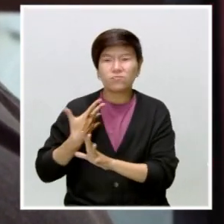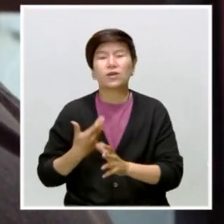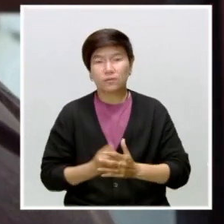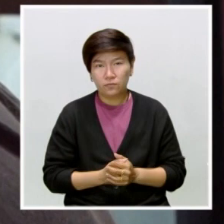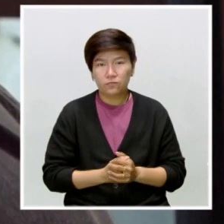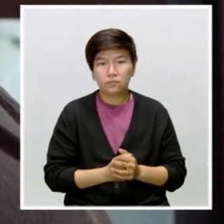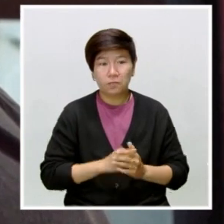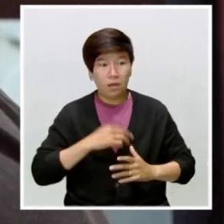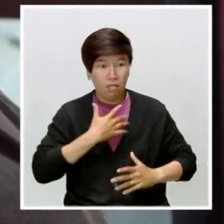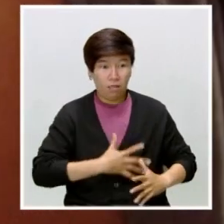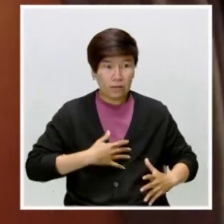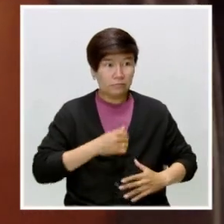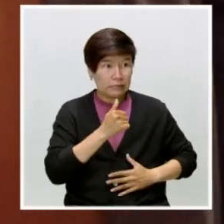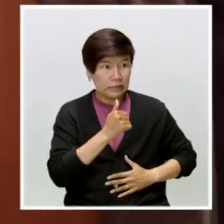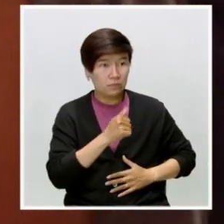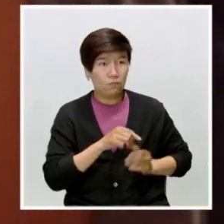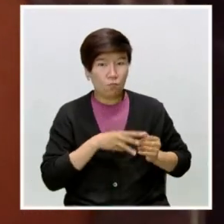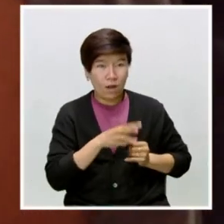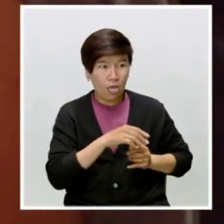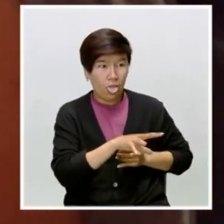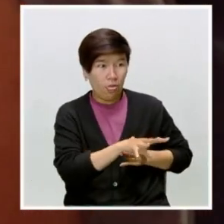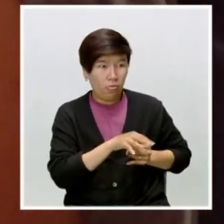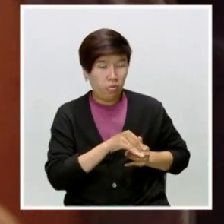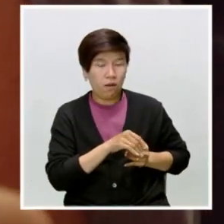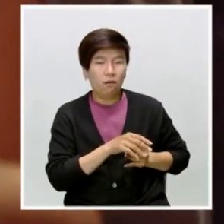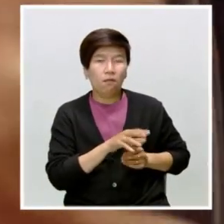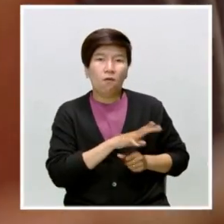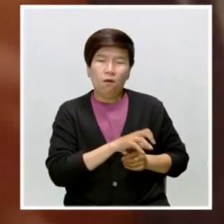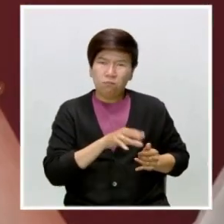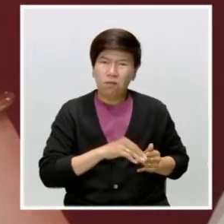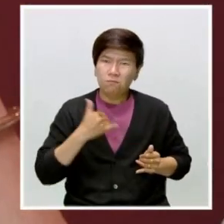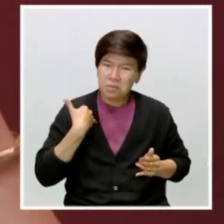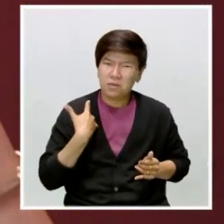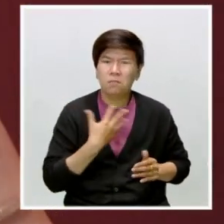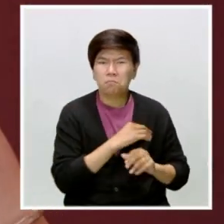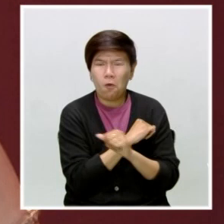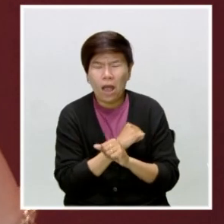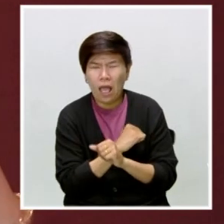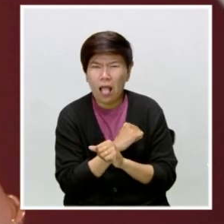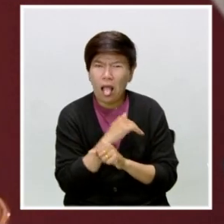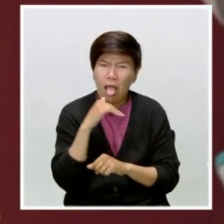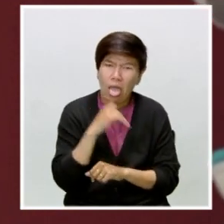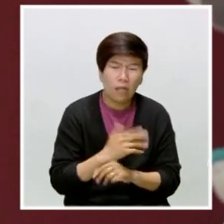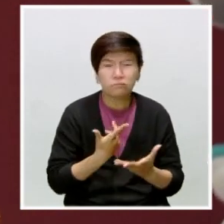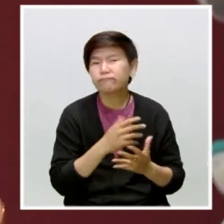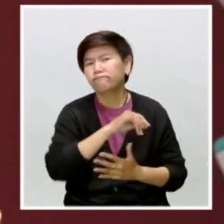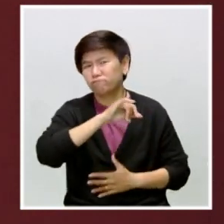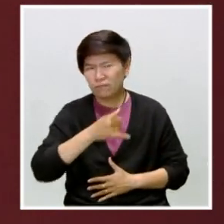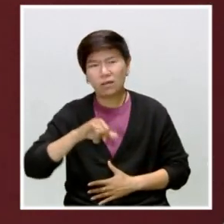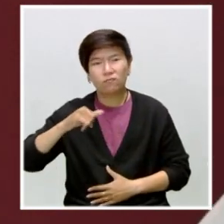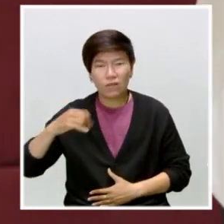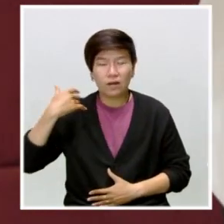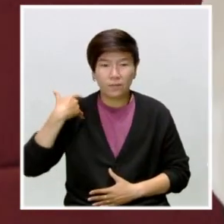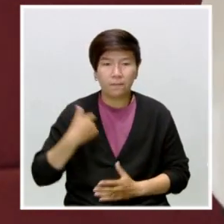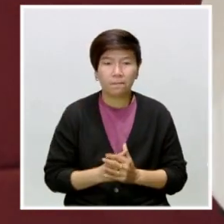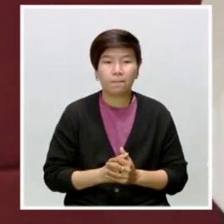ติดเชื้อได้เช่นกันเมื่อไวรัสเข้าสู่ร่างกายค่ะรองศาสตราจารย์อเล็กซ์คุกนะคะผู้เชี่ยวชาญจากสถาบันเดียวกันบอกก็บอกน